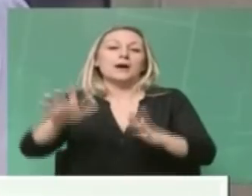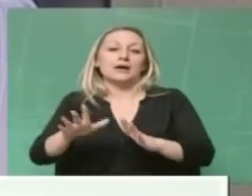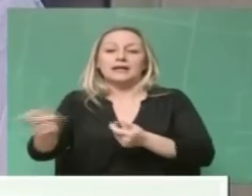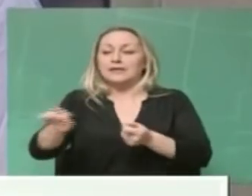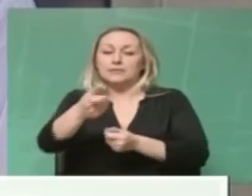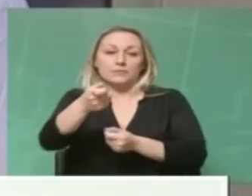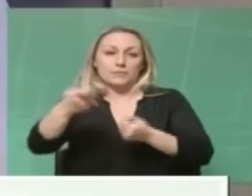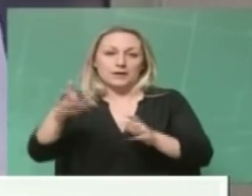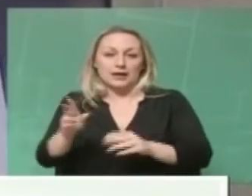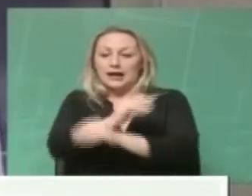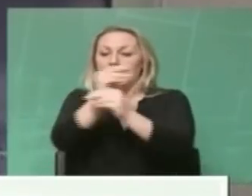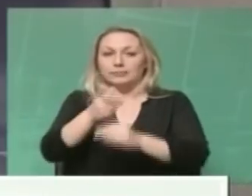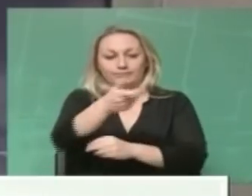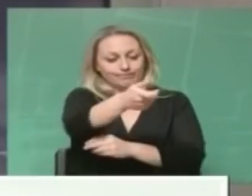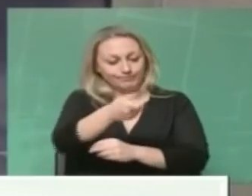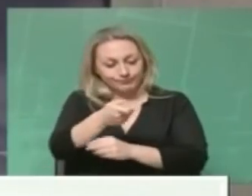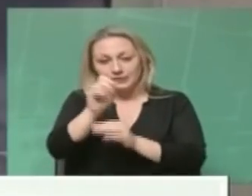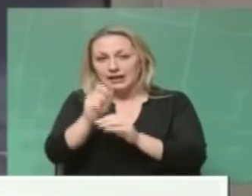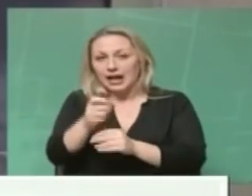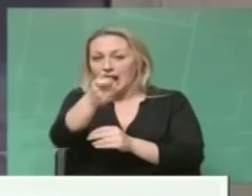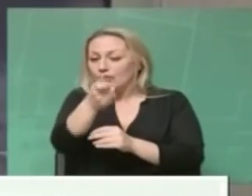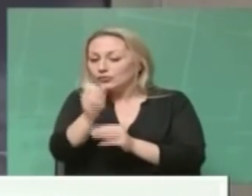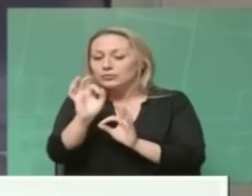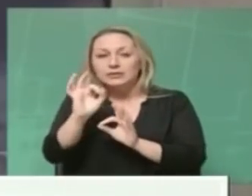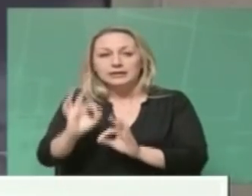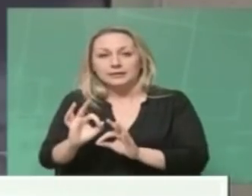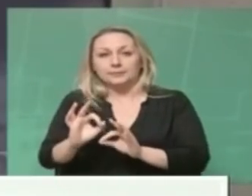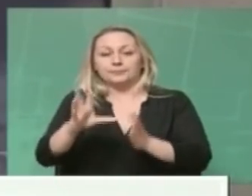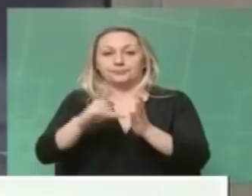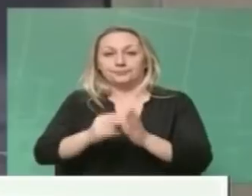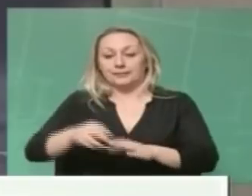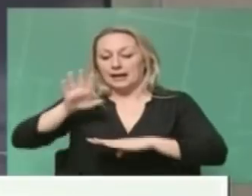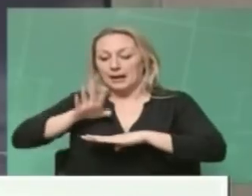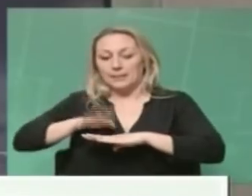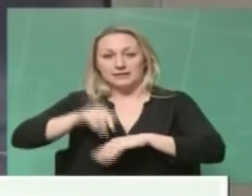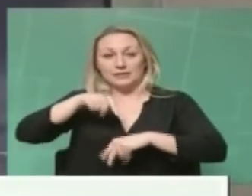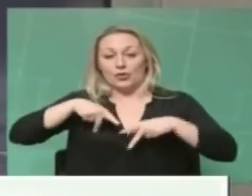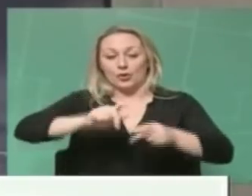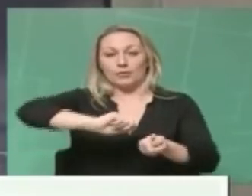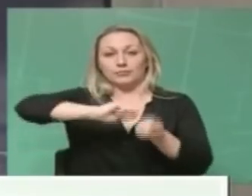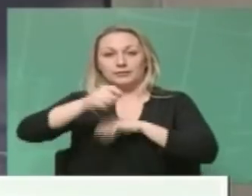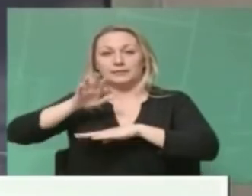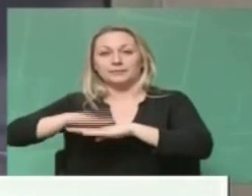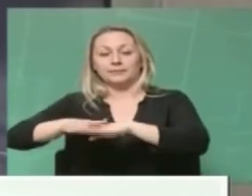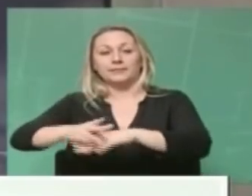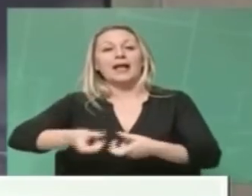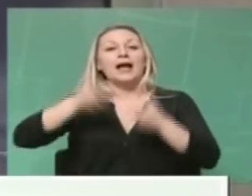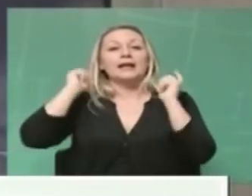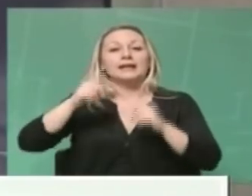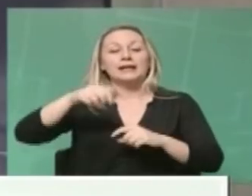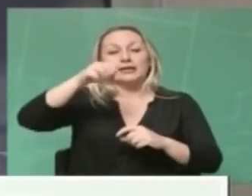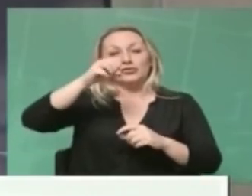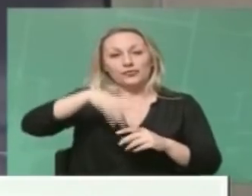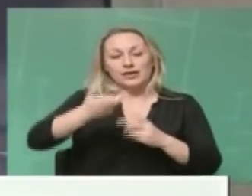καλύτερα λοιπόν πού σκοπεύει να το διαθέσει. Δαπανώνται ποσά για πεζοδρομήσεις. Αγία Σοφίας, Διαλέτη, Διαγκλή.